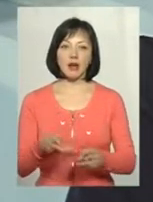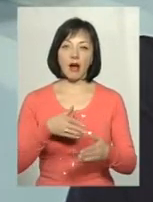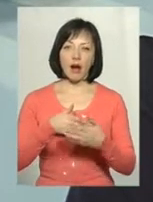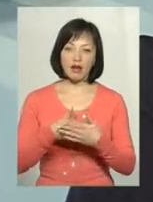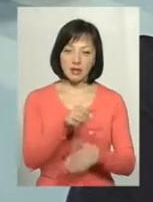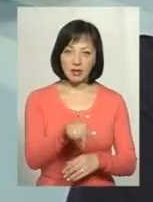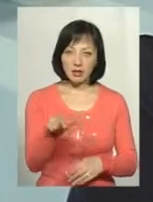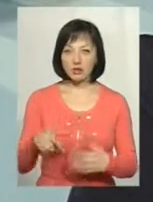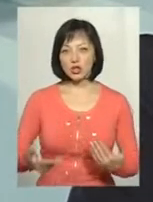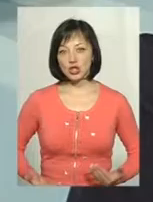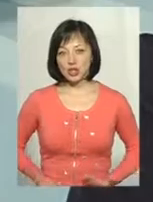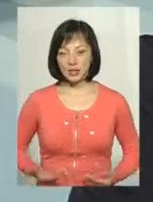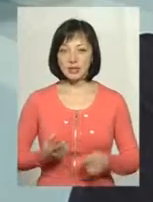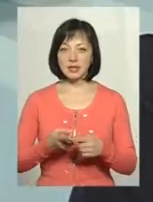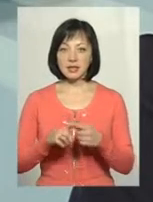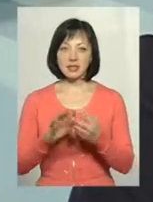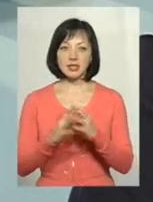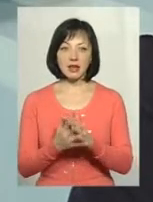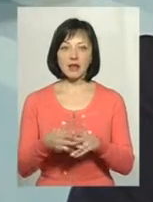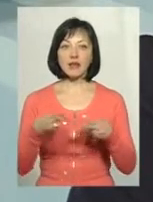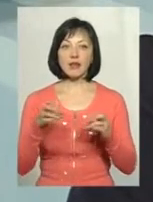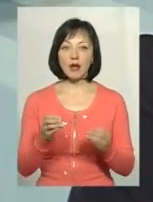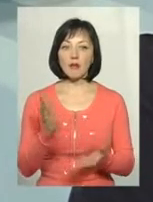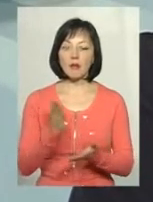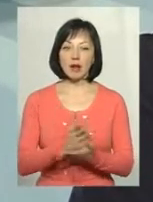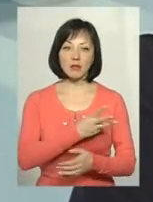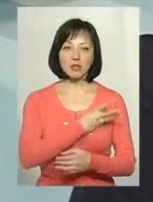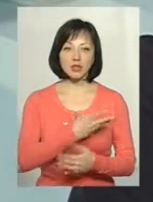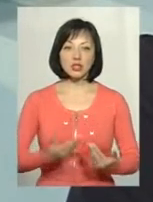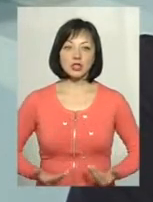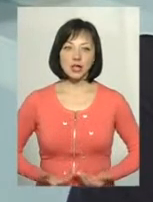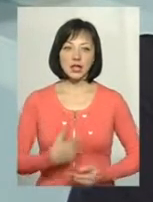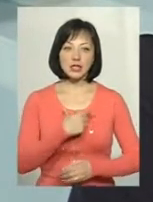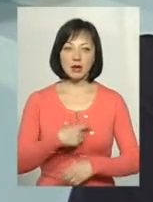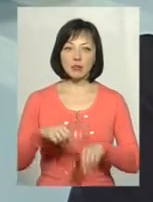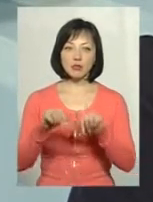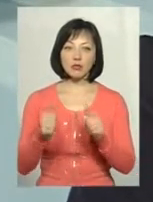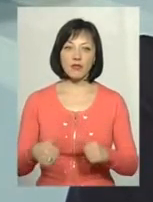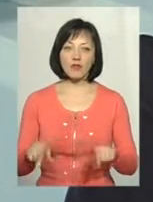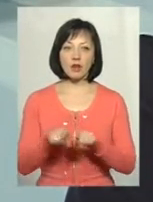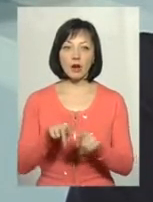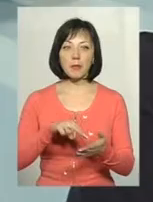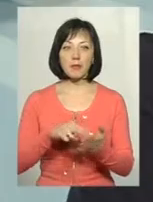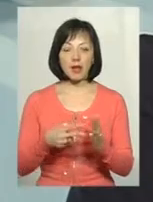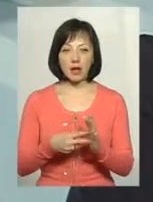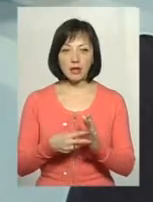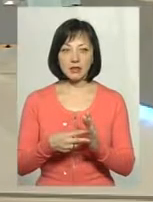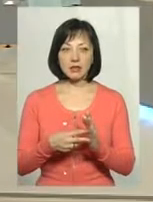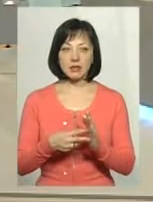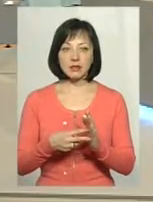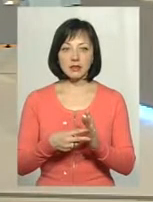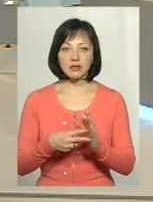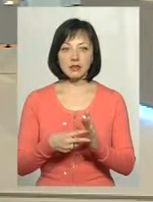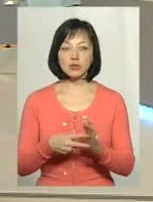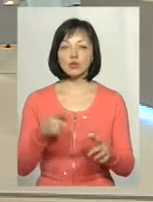навіть із жителями, де це мали бажання жителі, тому що для себе сформувати отаку дорожню карту. І об'їжджає, щоб зрозуміти,